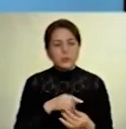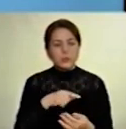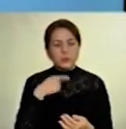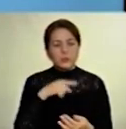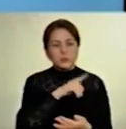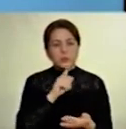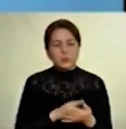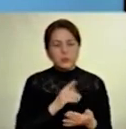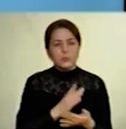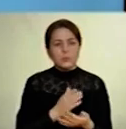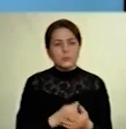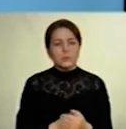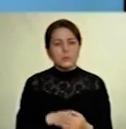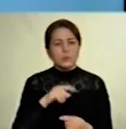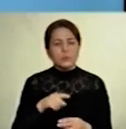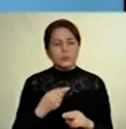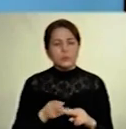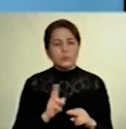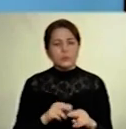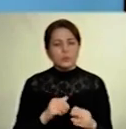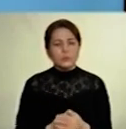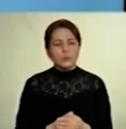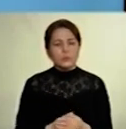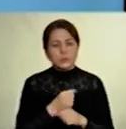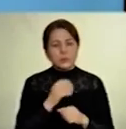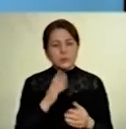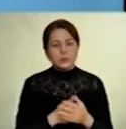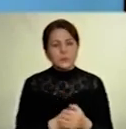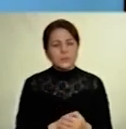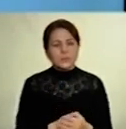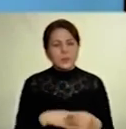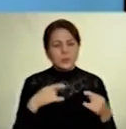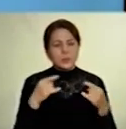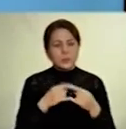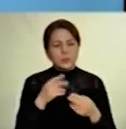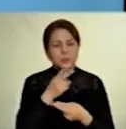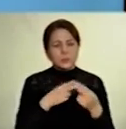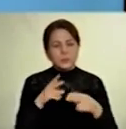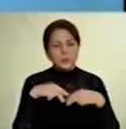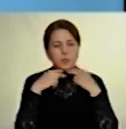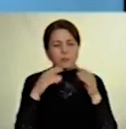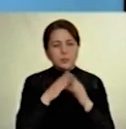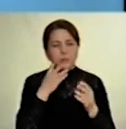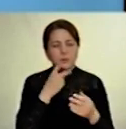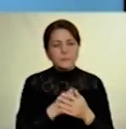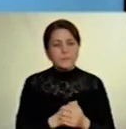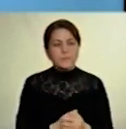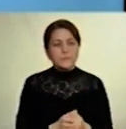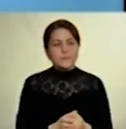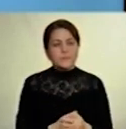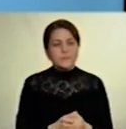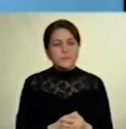berilmoqda. Demak, buning uchun quyidagicha yo'l tutamiz. Ekrandagi chizmaga diqqatingizni qarating.